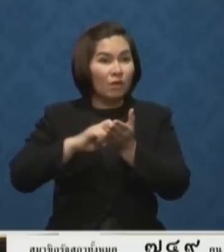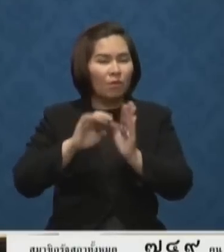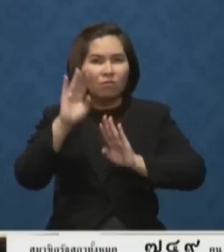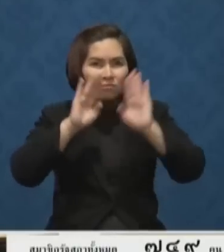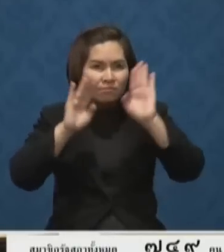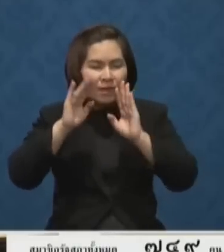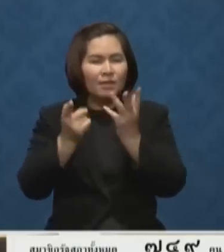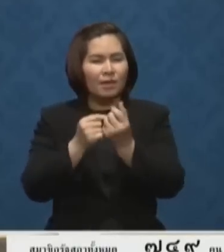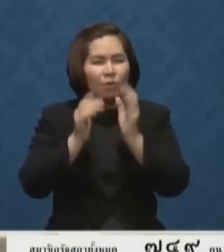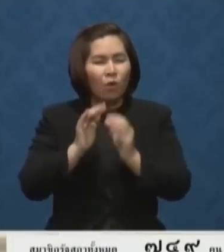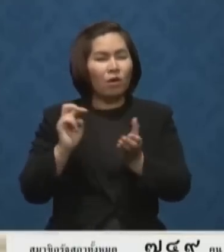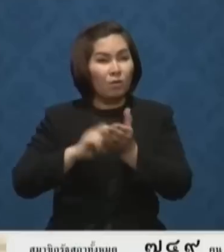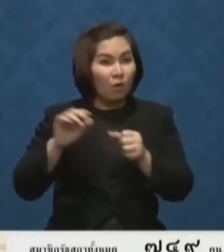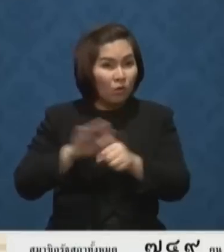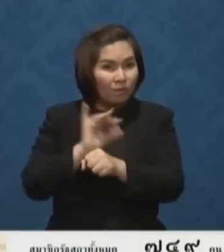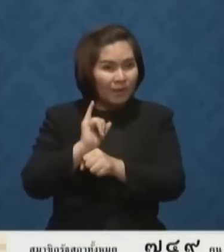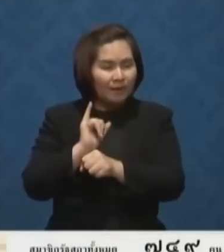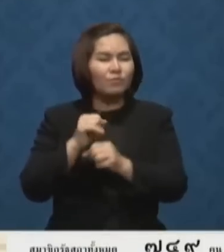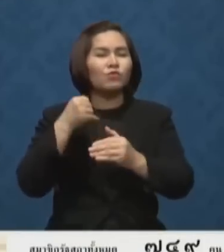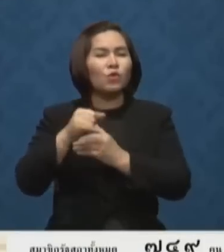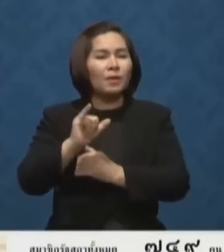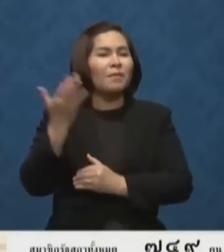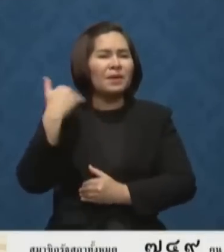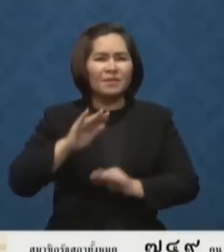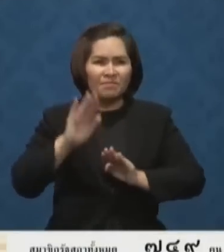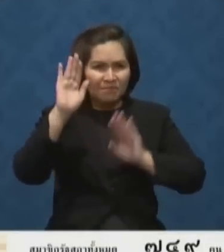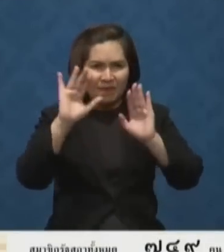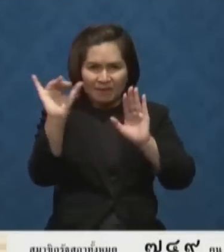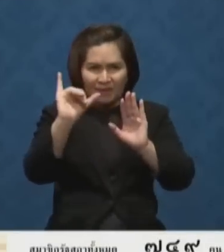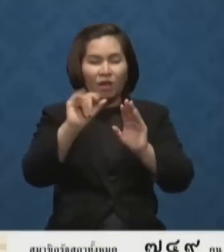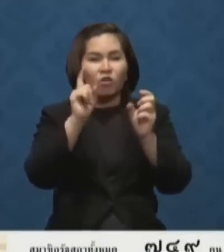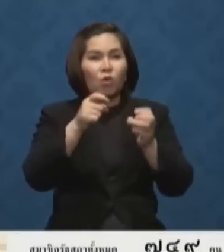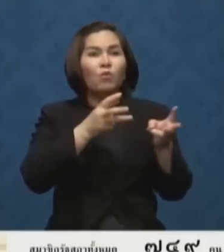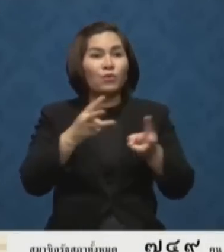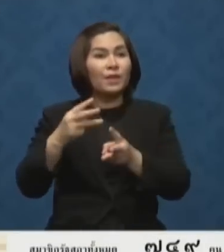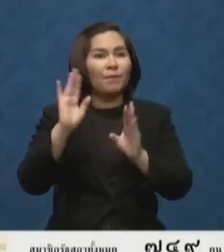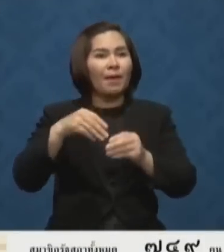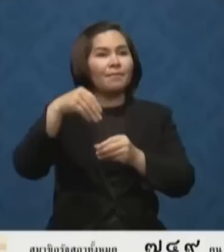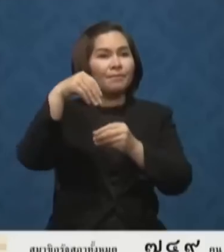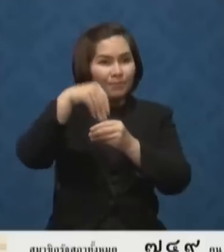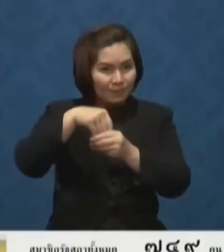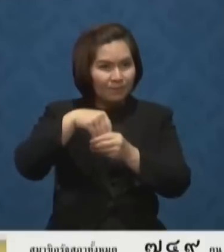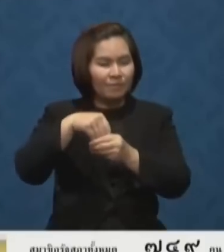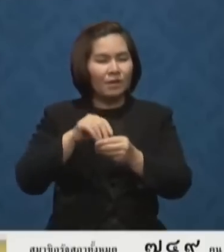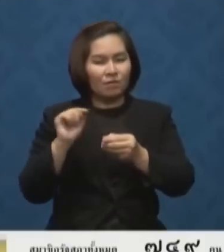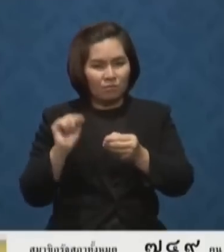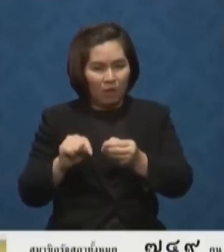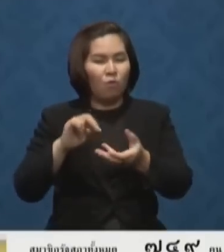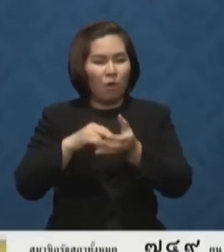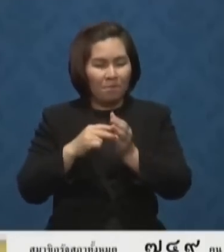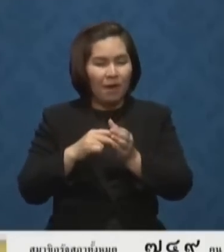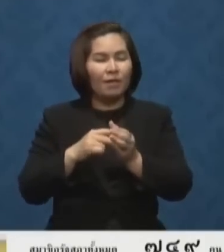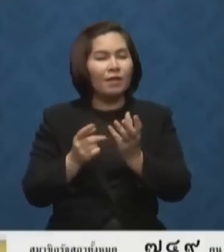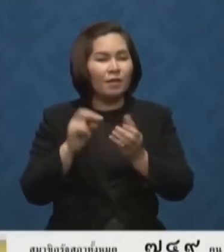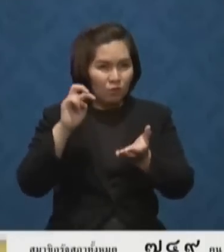อย่างไม่จบส้นที่ยกมอเมื่อกี้อย่ใช้ไม่ได้อย่ไม่ถือว่าคุณพธาได้รักรัรองต